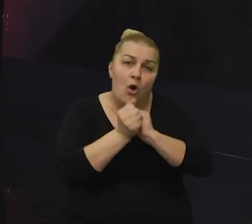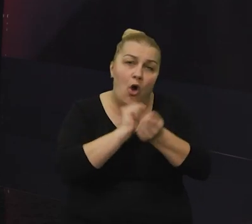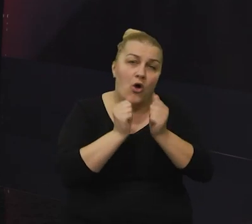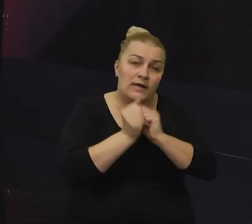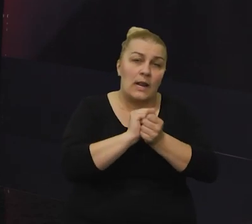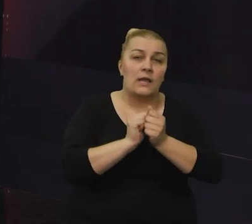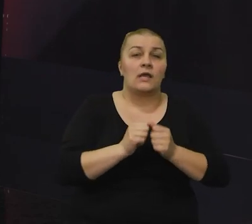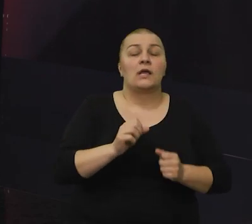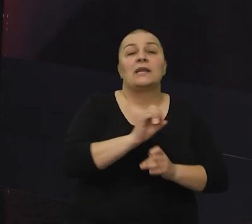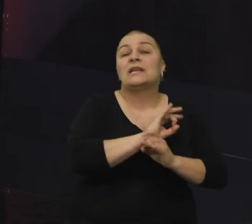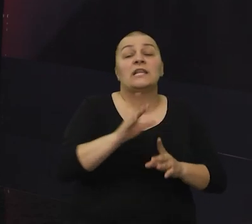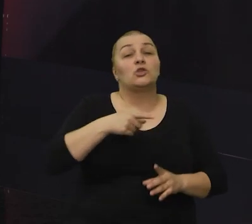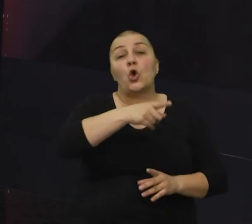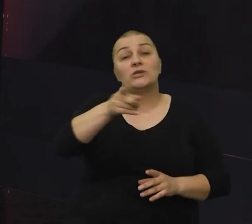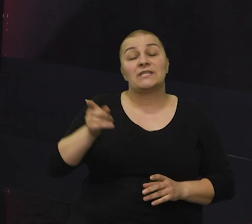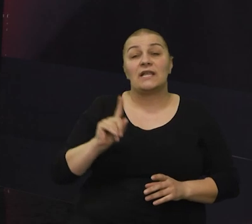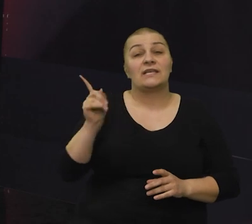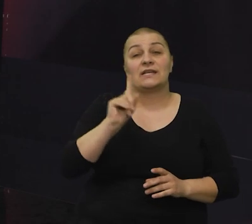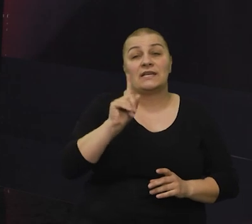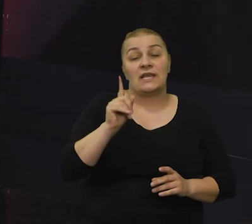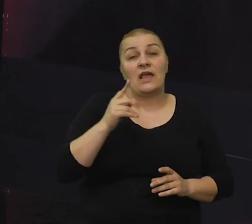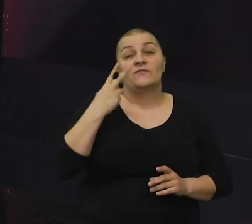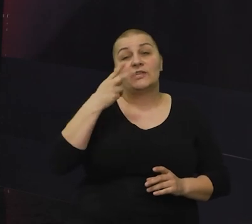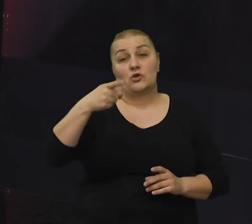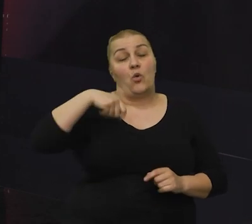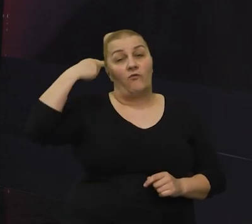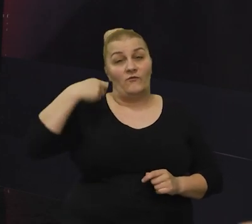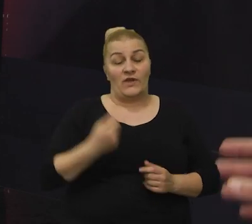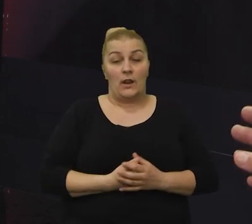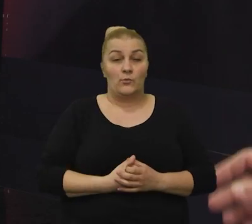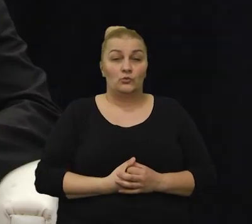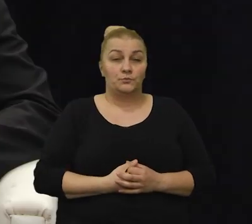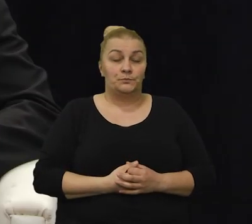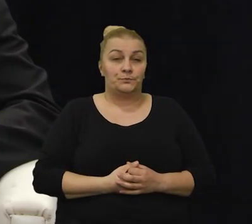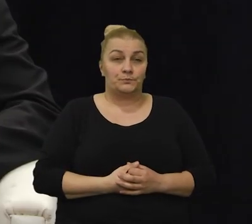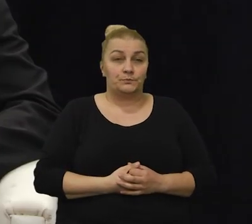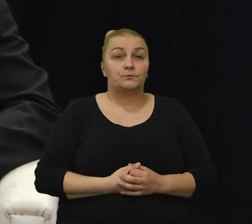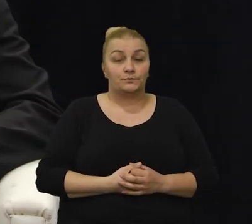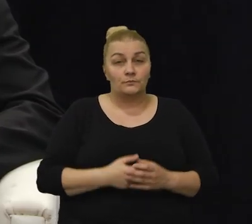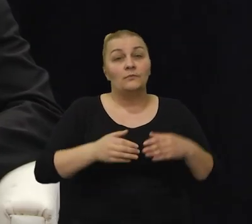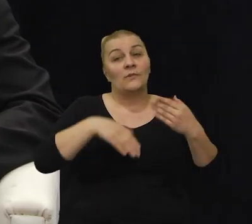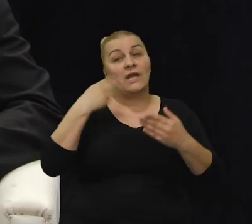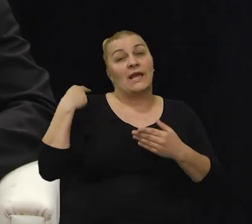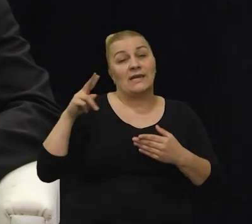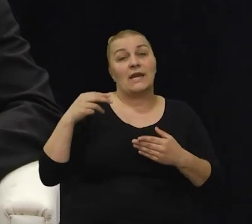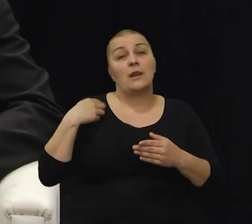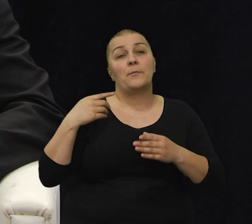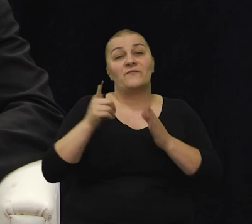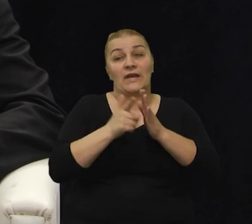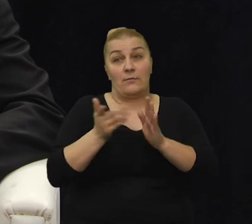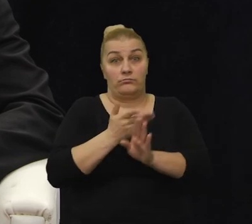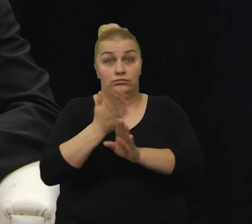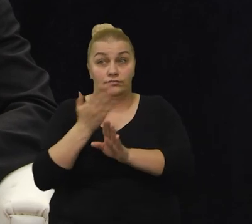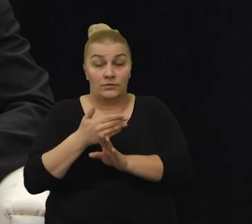obavili svoj posao koji niko za njih nije vidio u tom filmu. Da, ajmo mi generale pobjeći na